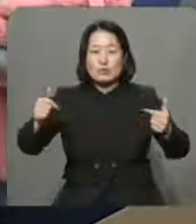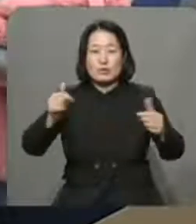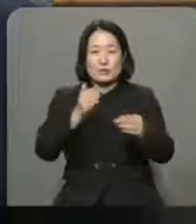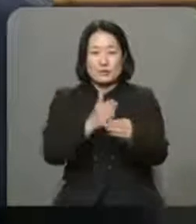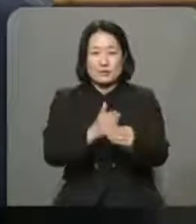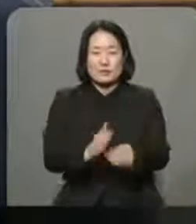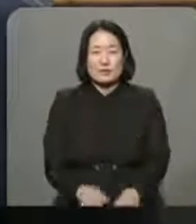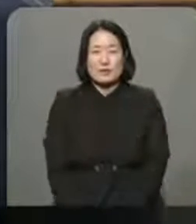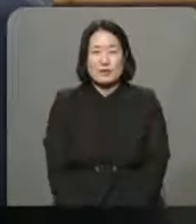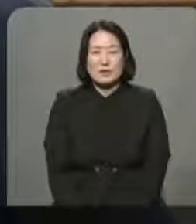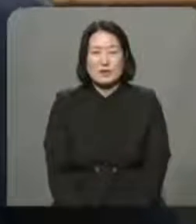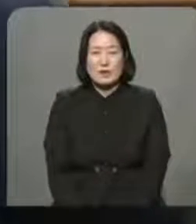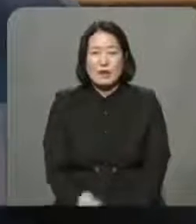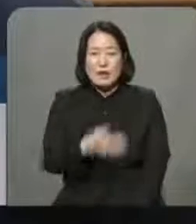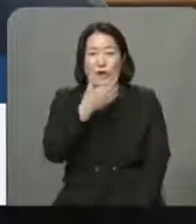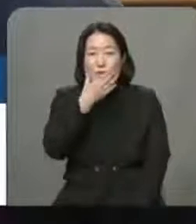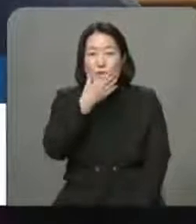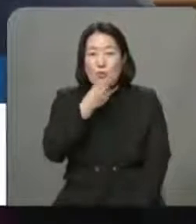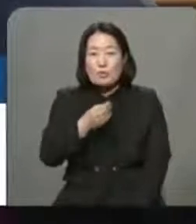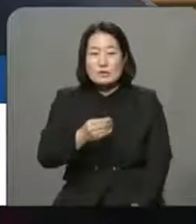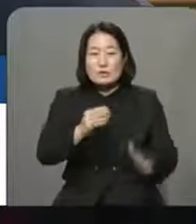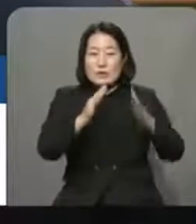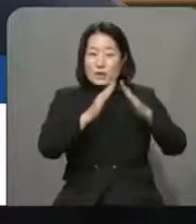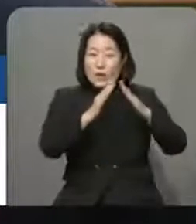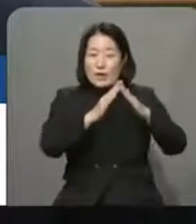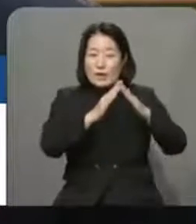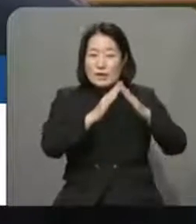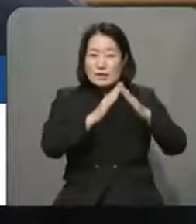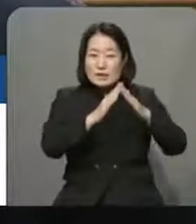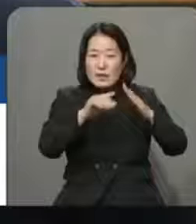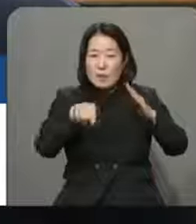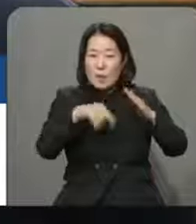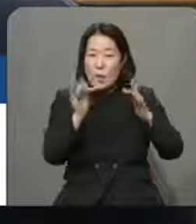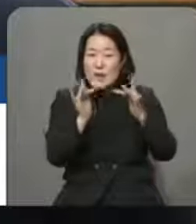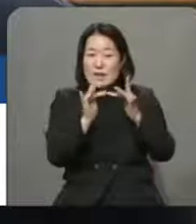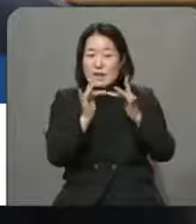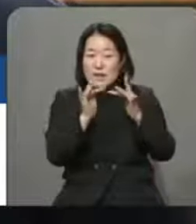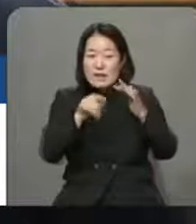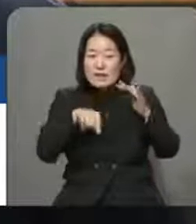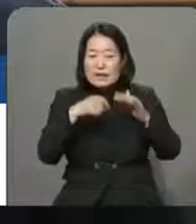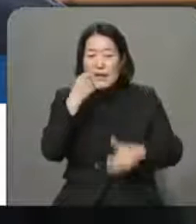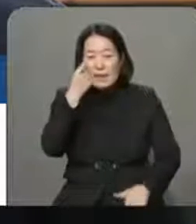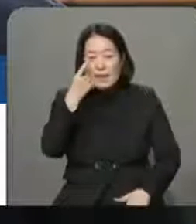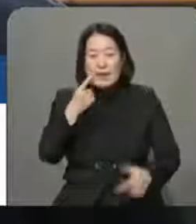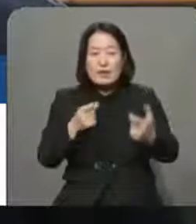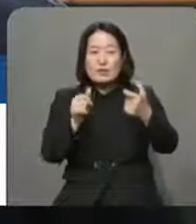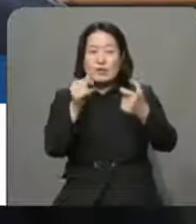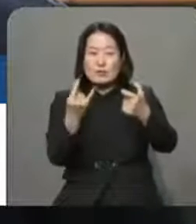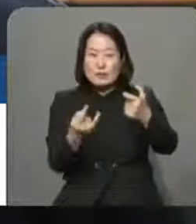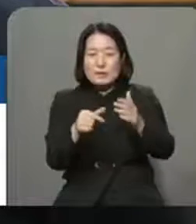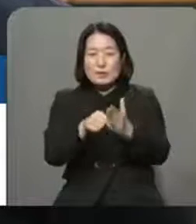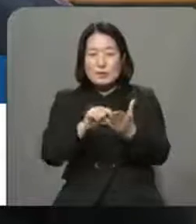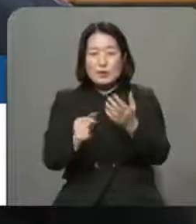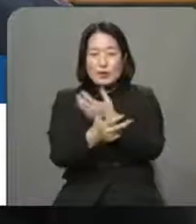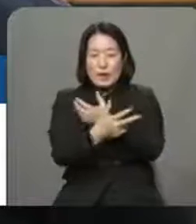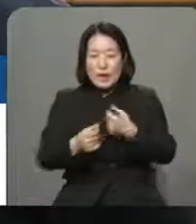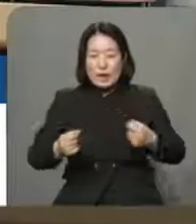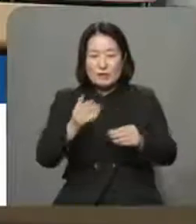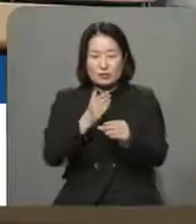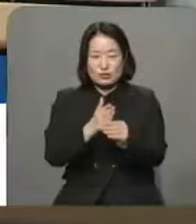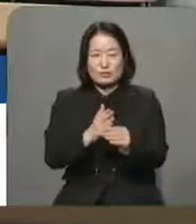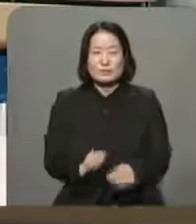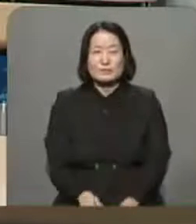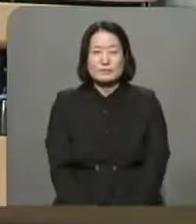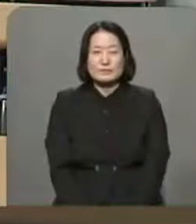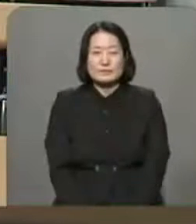있습니다 저희 성경으로 공유를 사이트로 한다라는 60회 정도 야권이 들어오고